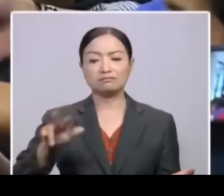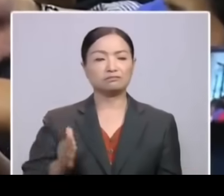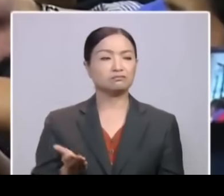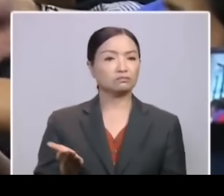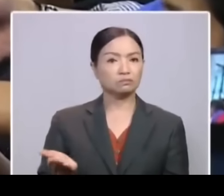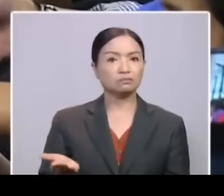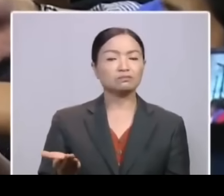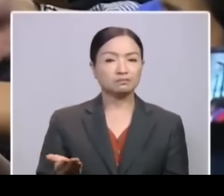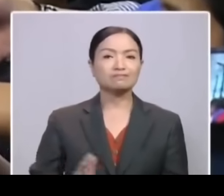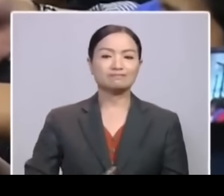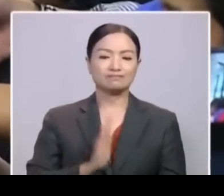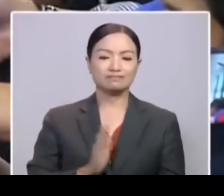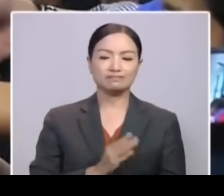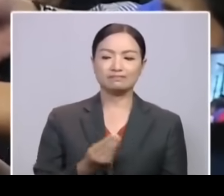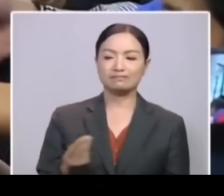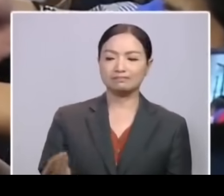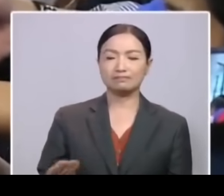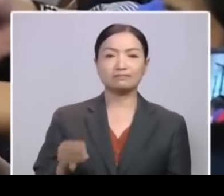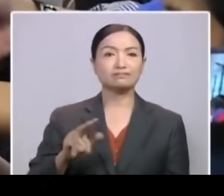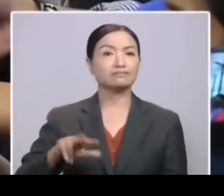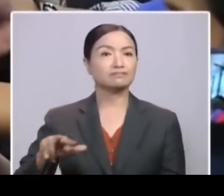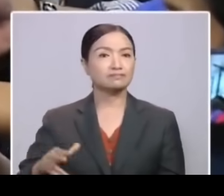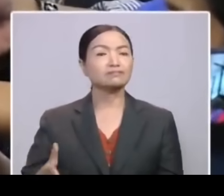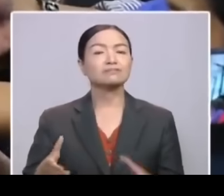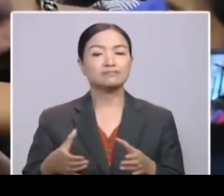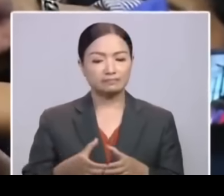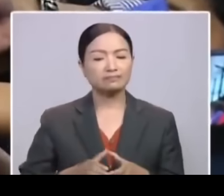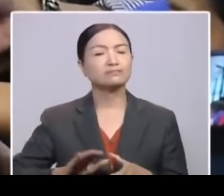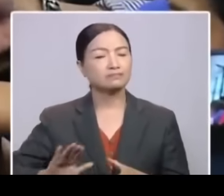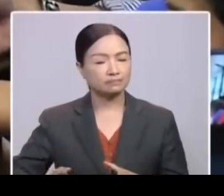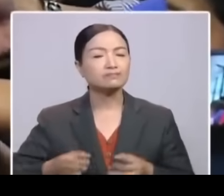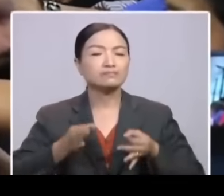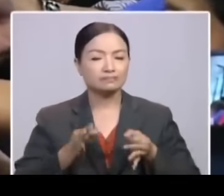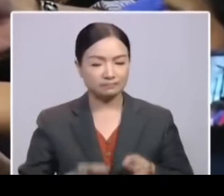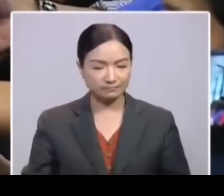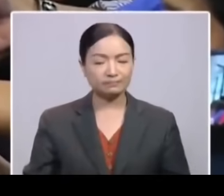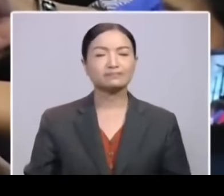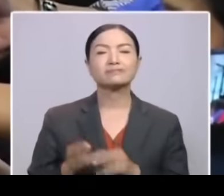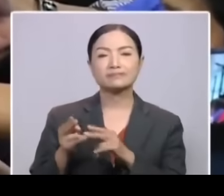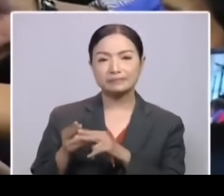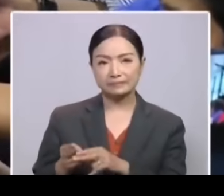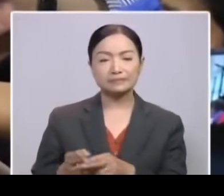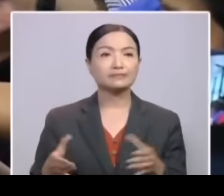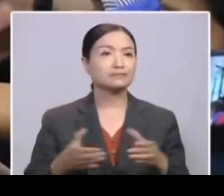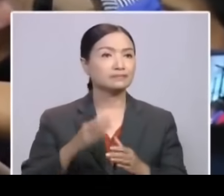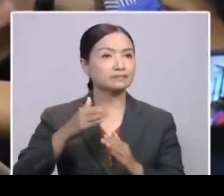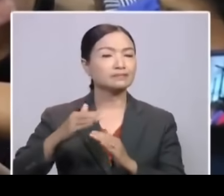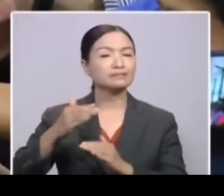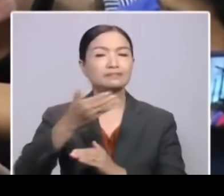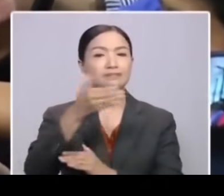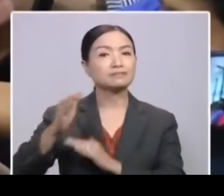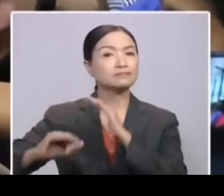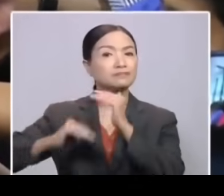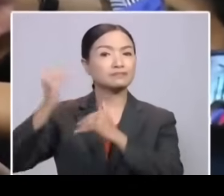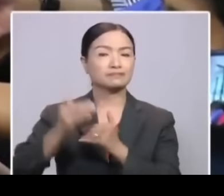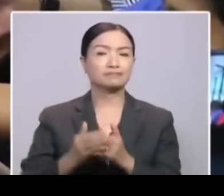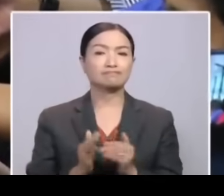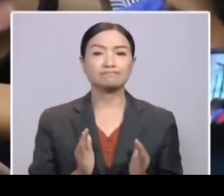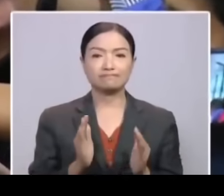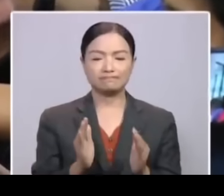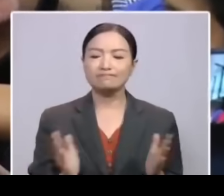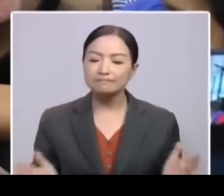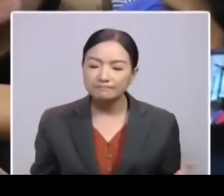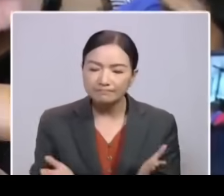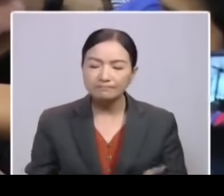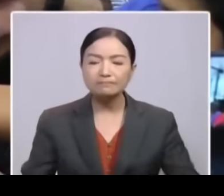ไปก็ต้องให้เกียรติพรรคเพื่อไทยแล้วก็เป็นเรื่องของพรรคที่จะตัดสินใจพรรคชาติพัฒนากล้ามีหน้าที่สนับสนุนให้